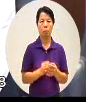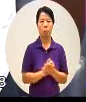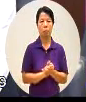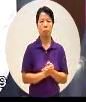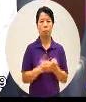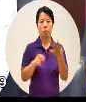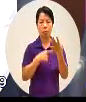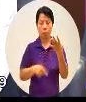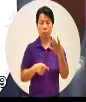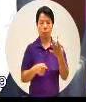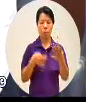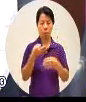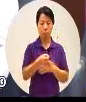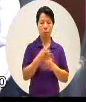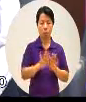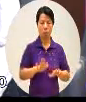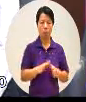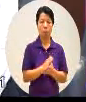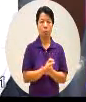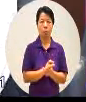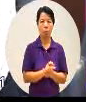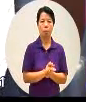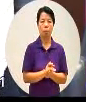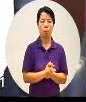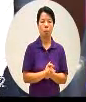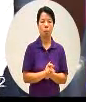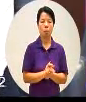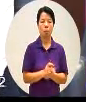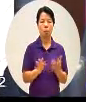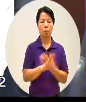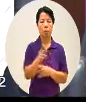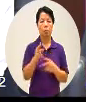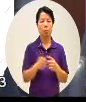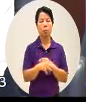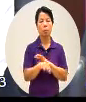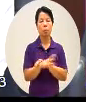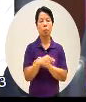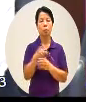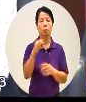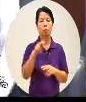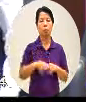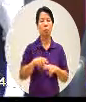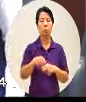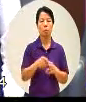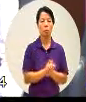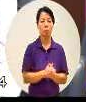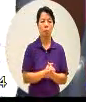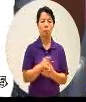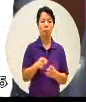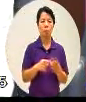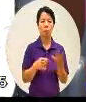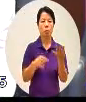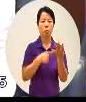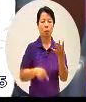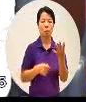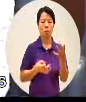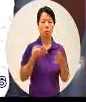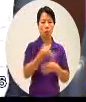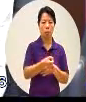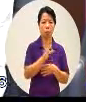有四个现在很灵的、还有两个是空缺。 哦，那这四个是怎样？有那么钱